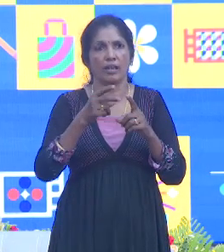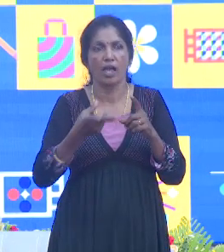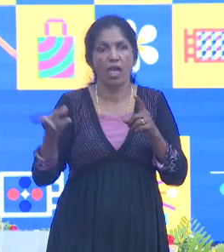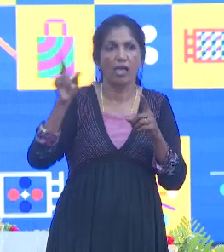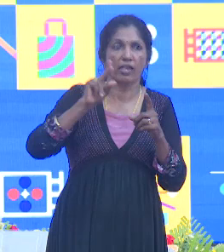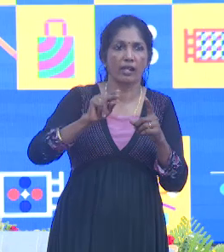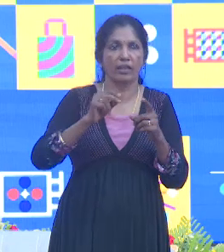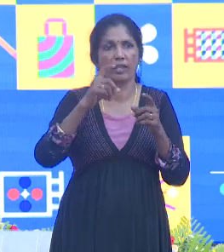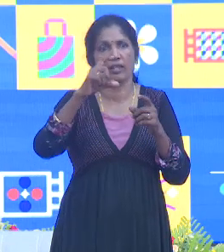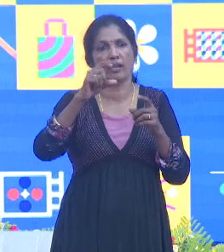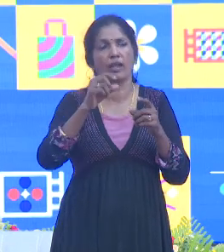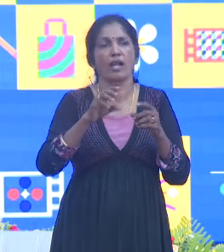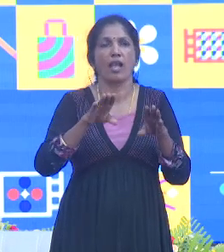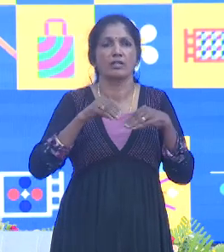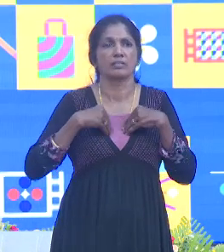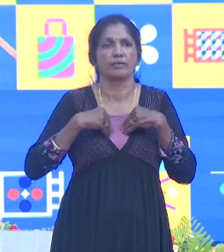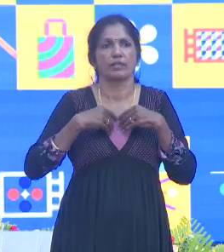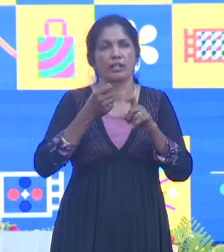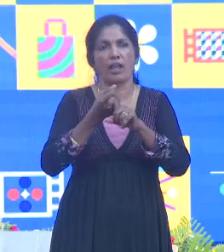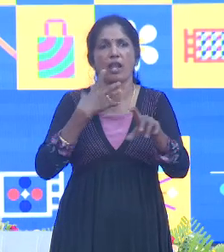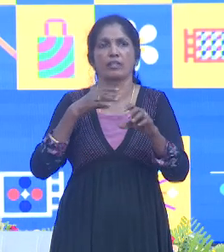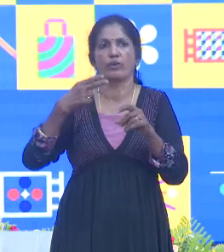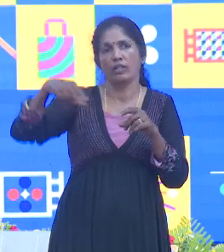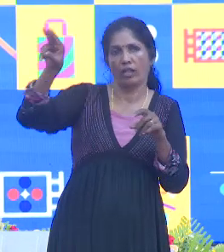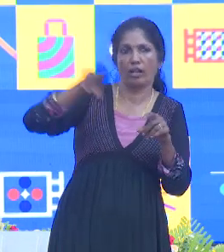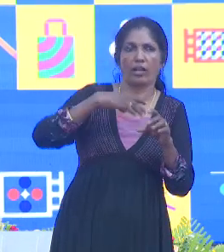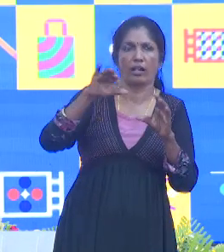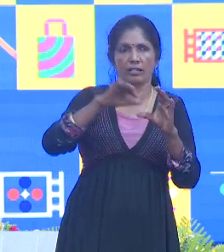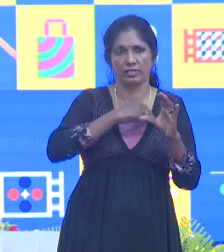റീകൺസിഡർ ചെയ്യുന്നതിന് വേണ്ടി കേരളത്തിനെ തിരിച്ചയക്കുകയായിരുന്നു.